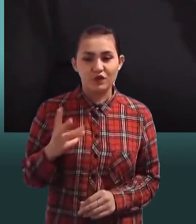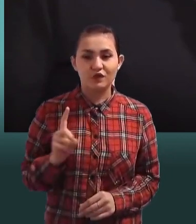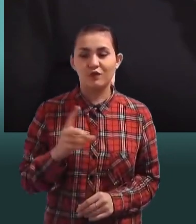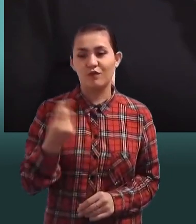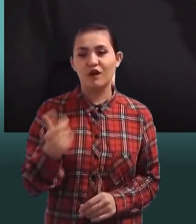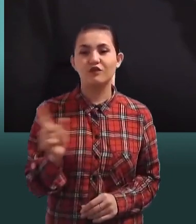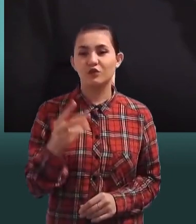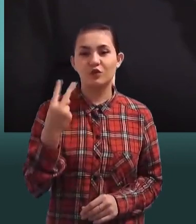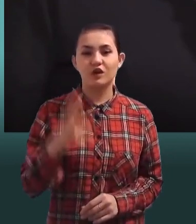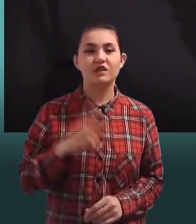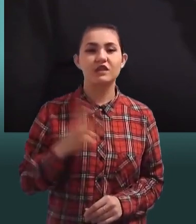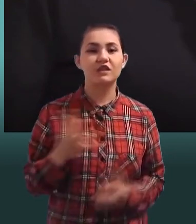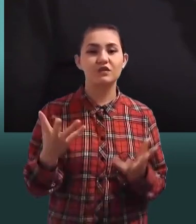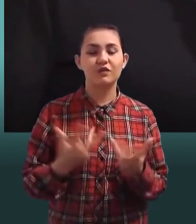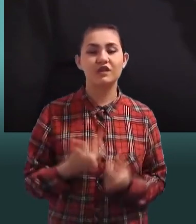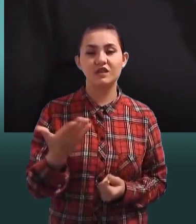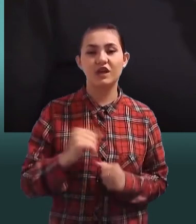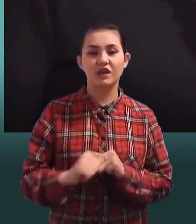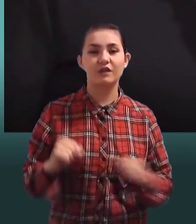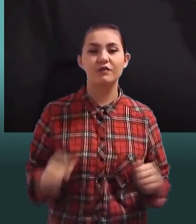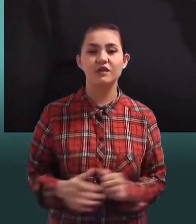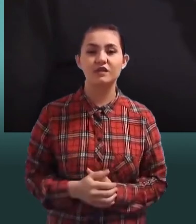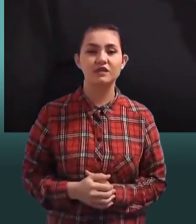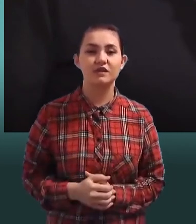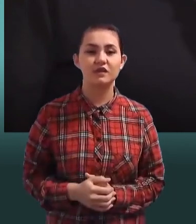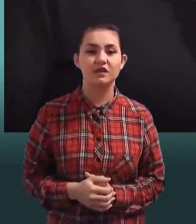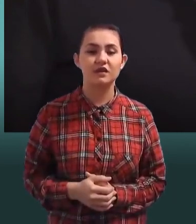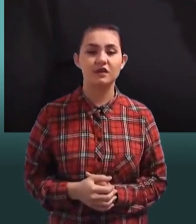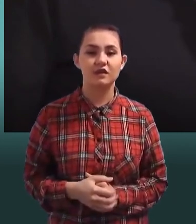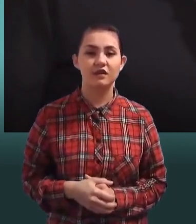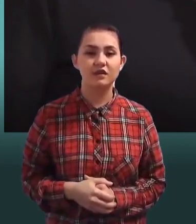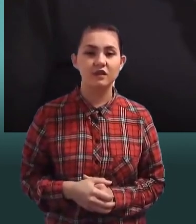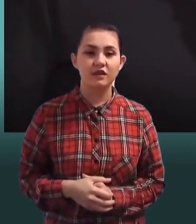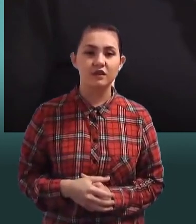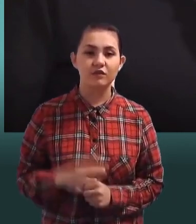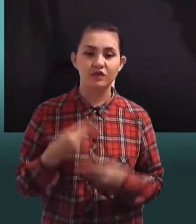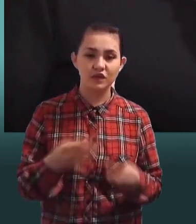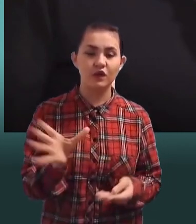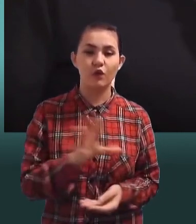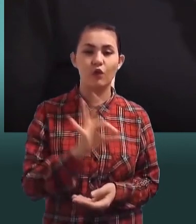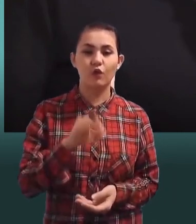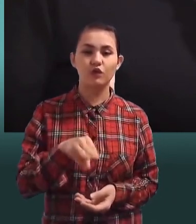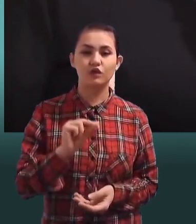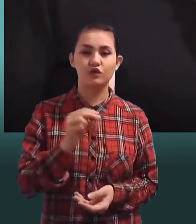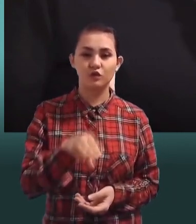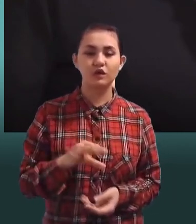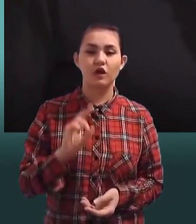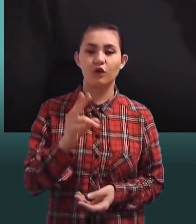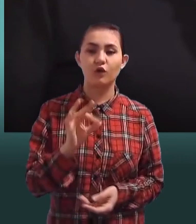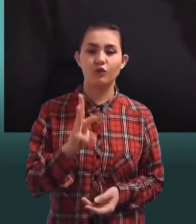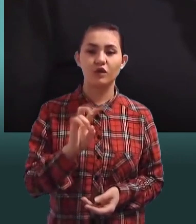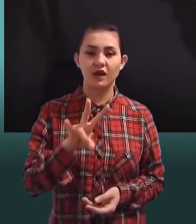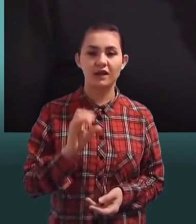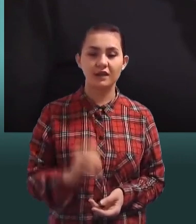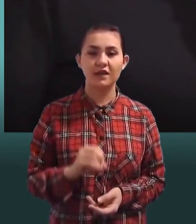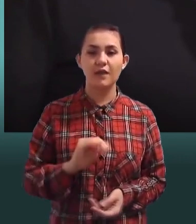Так посчитає комісія, ми розчоти предоставили, всі розчоти. І ми предоставили, і комунальні підприємства предоставили. Ну, це